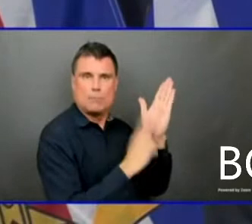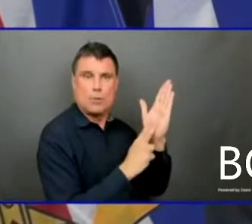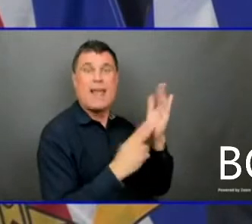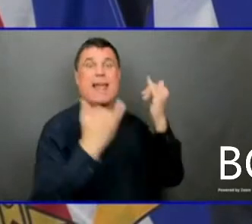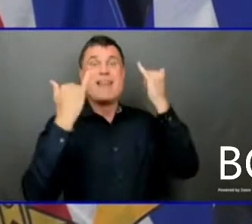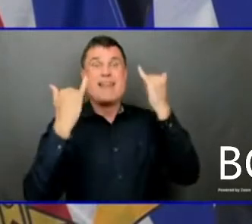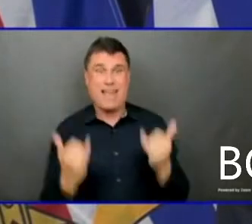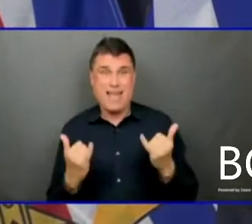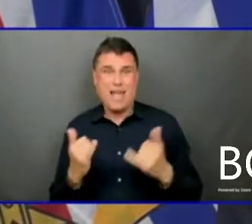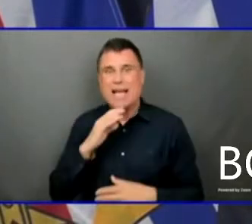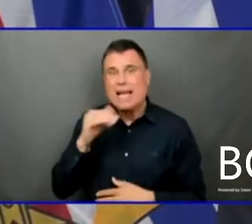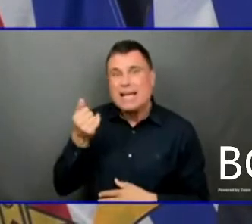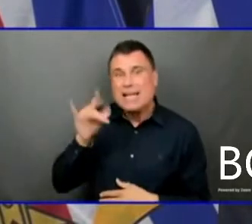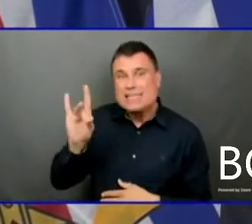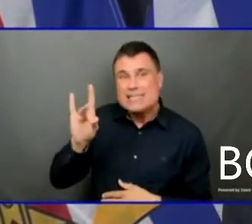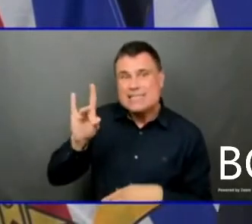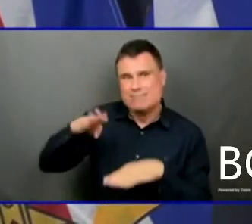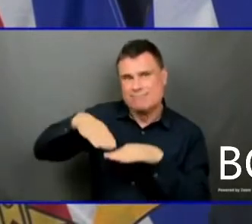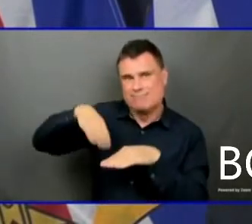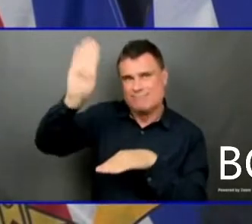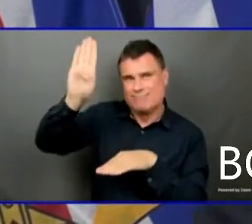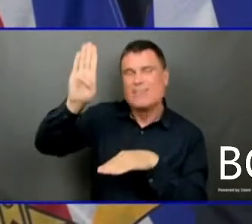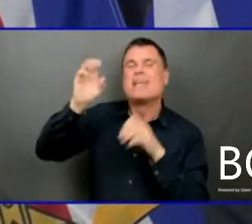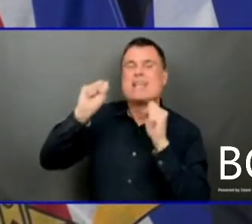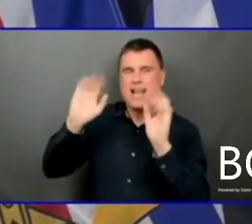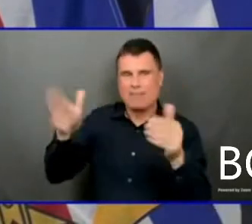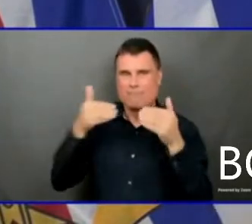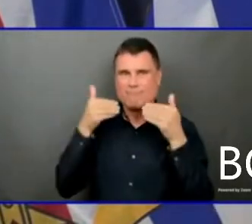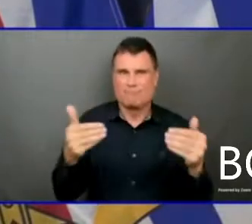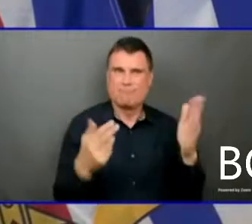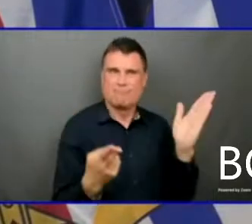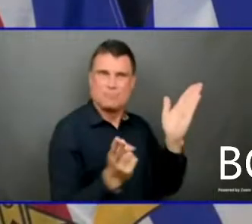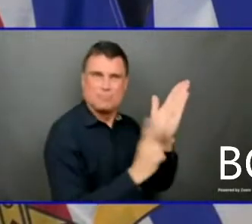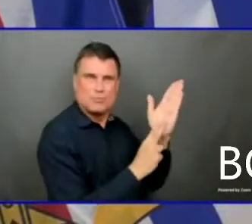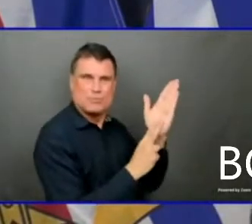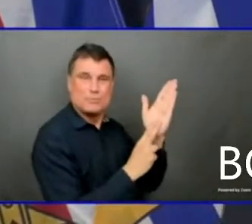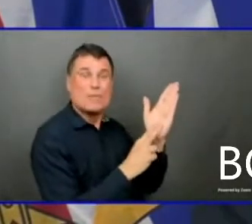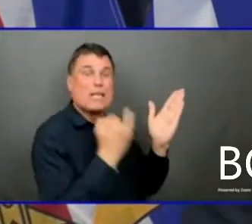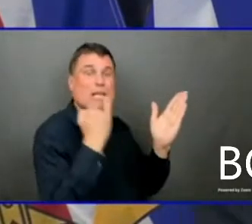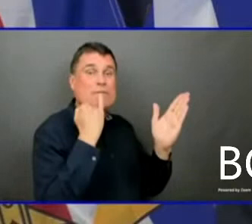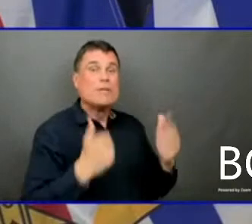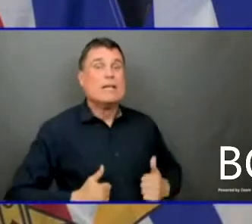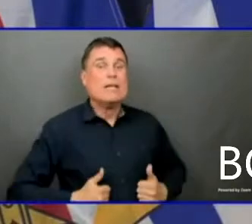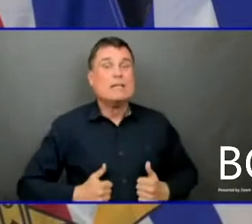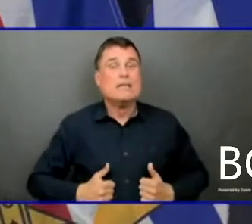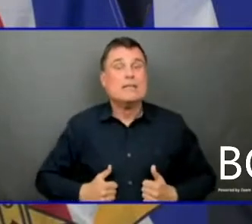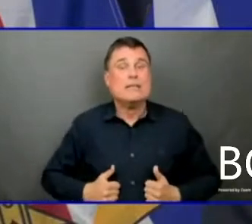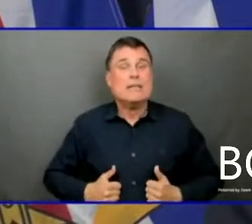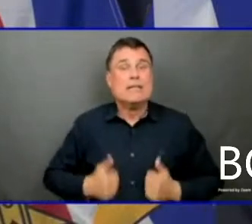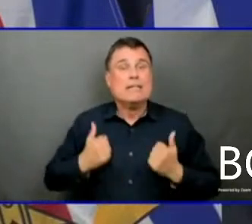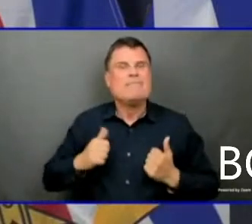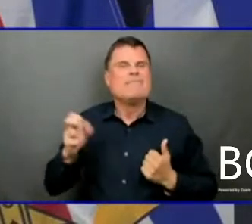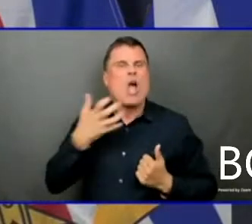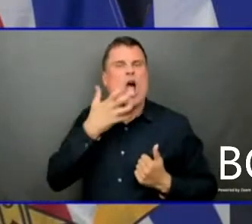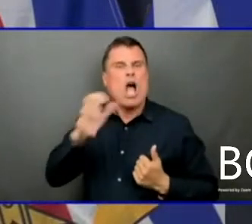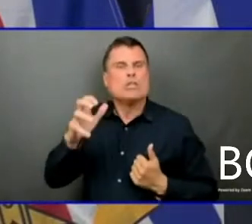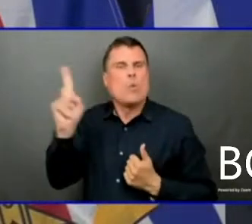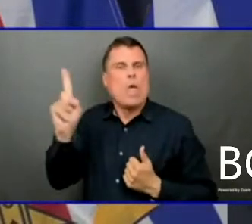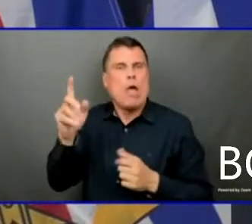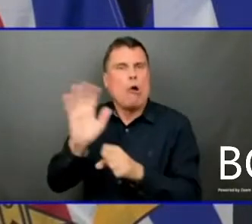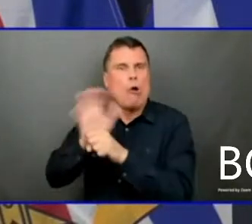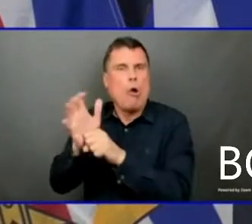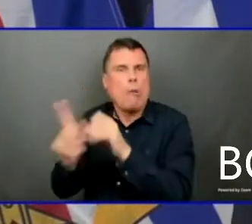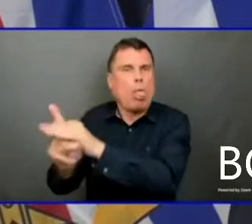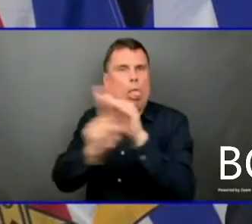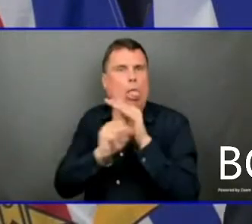约了那么所以他说是那么现在呢，只要是热点地区，包括树林地区的基本上都可以